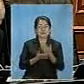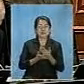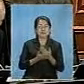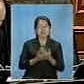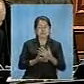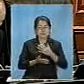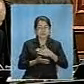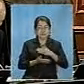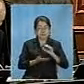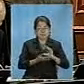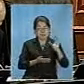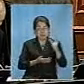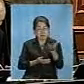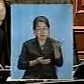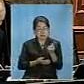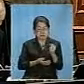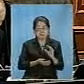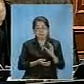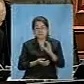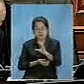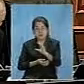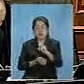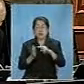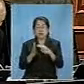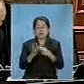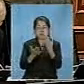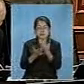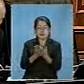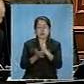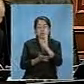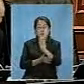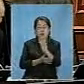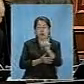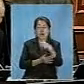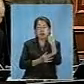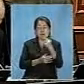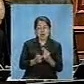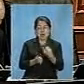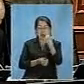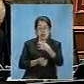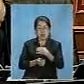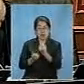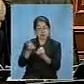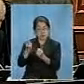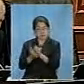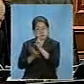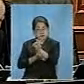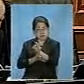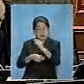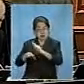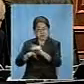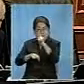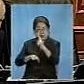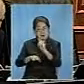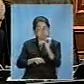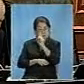จ่ายออกไปให้เขาเนี่ยความจริงเป็นเงินภาษีที่เราเก็บมาจากคนที่เป็นผู้ซื้อรถนั่นเองนะครับรถคันแรกเนี่ยไม่ได้เอาราย